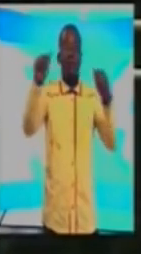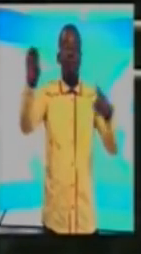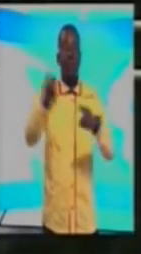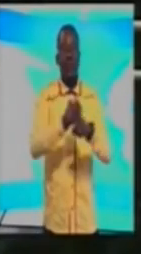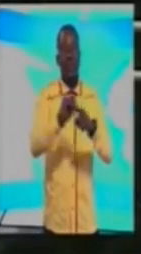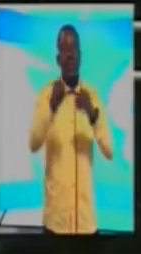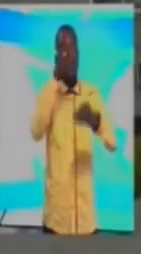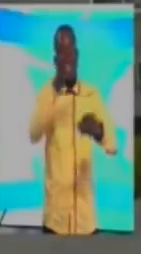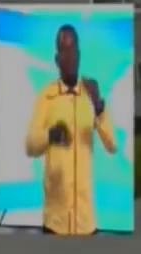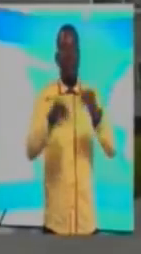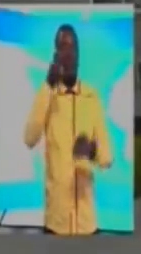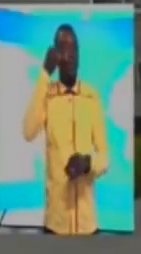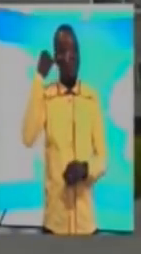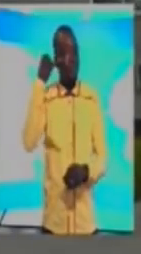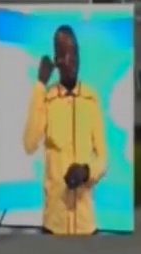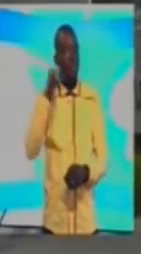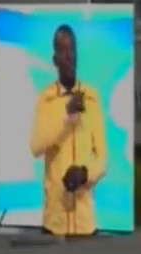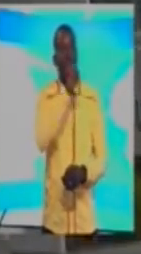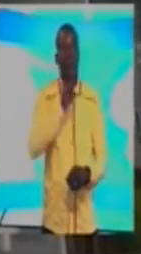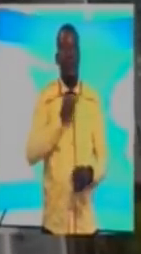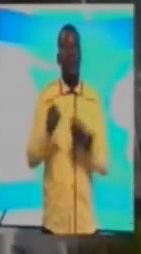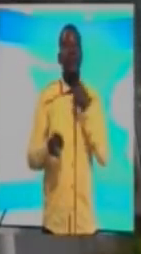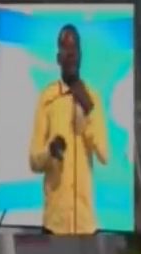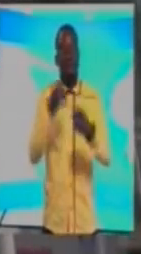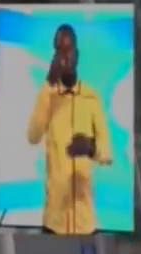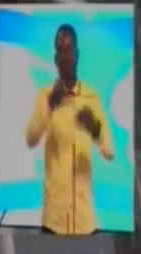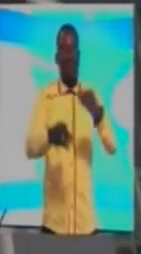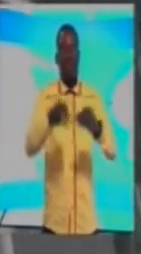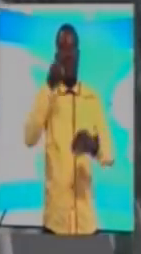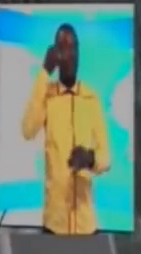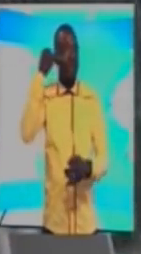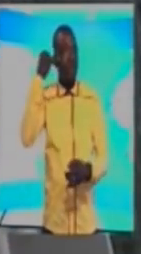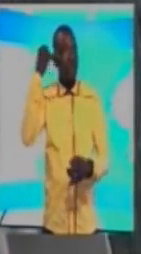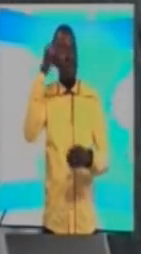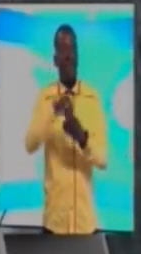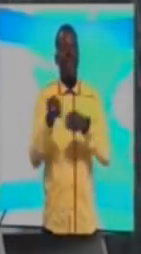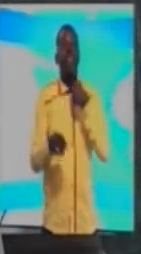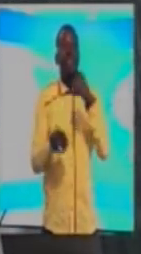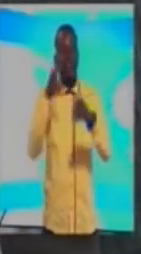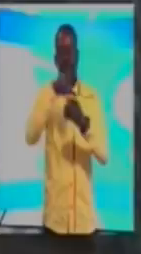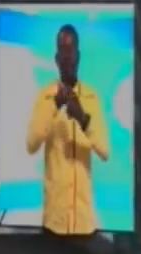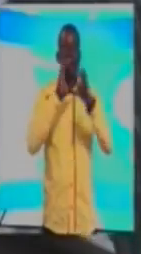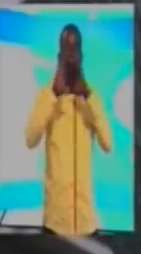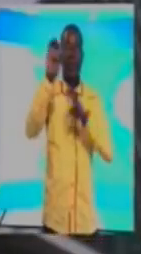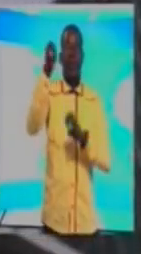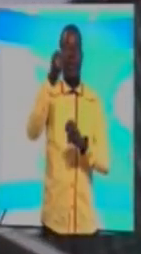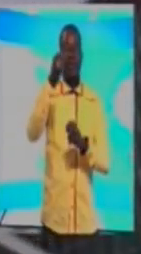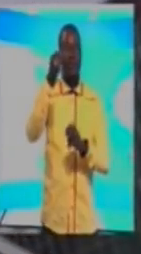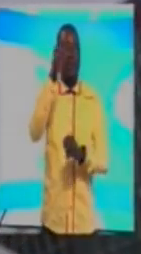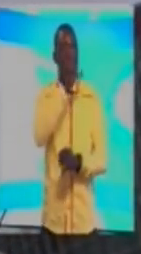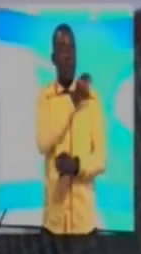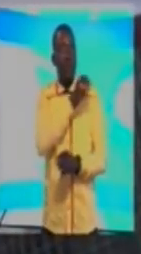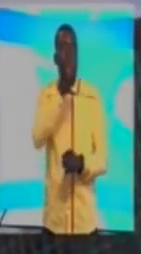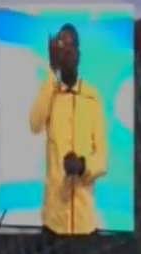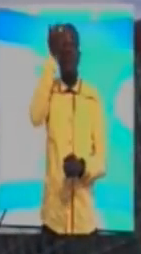justice japonaise. « Je ne suis plus l'otage d'un système judiciaire japonais partial », a-t-il déclaré dans un communiqué. Carlos Ghosn a également fait